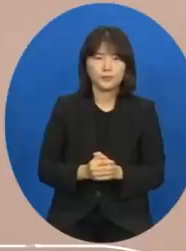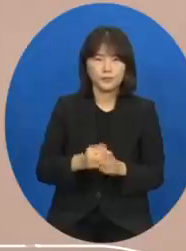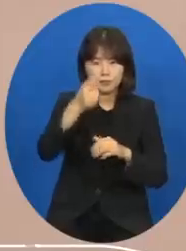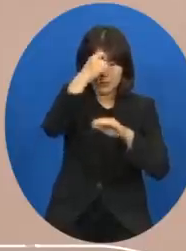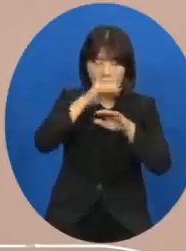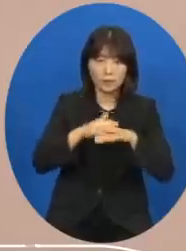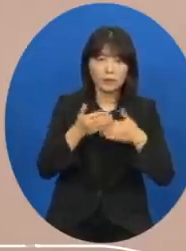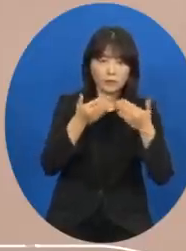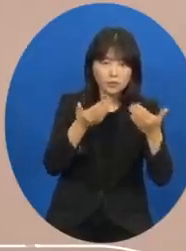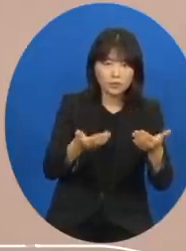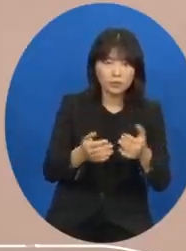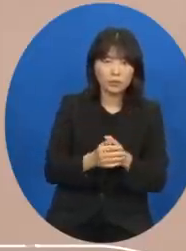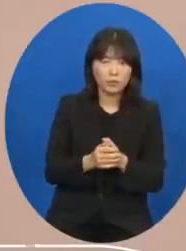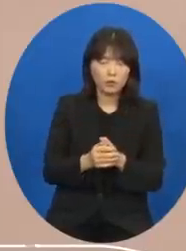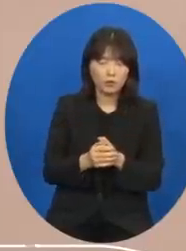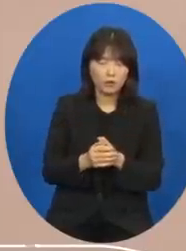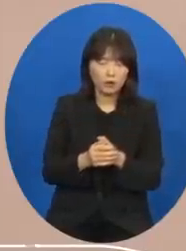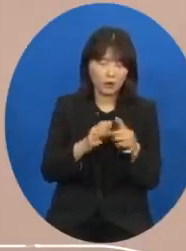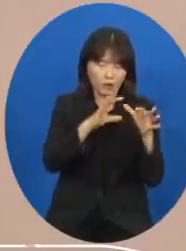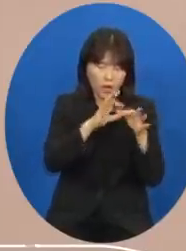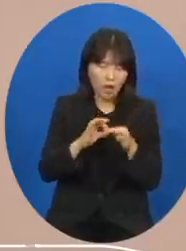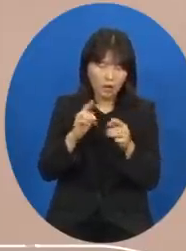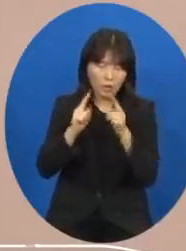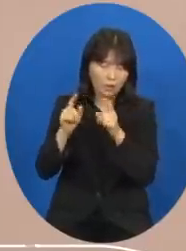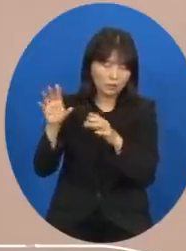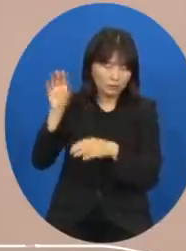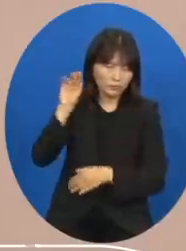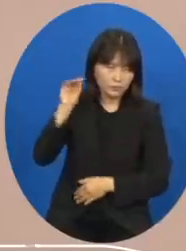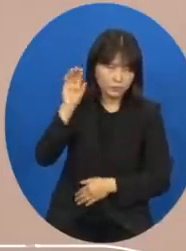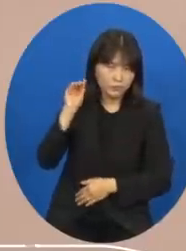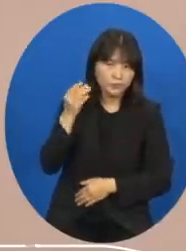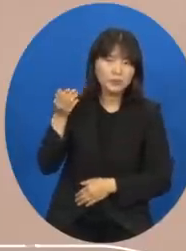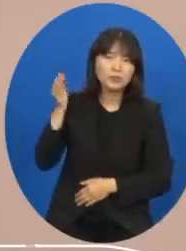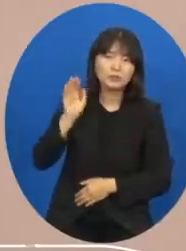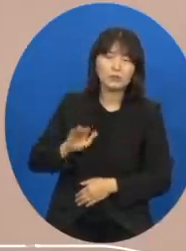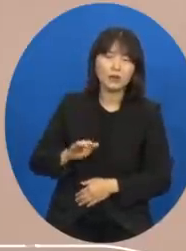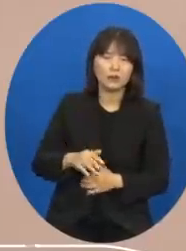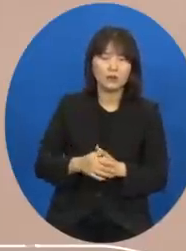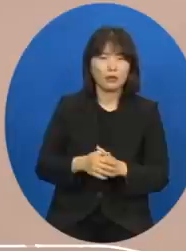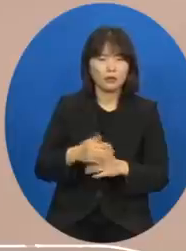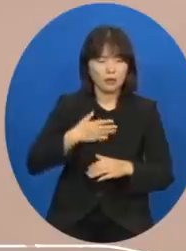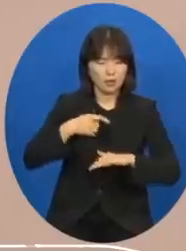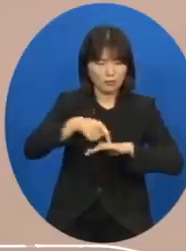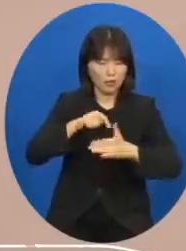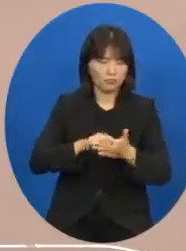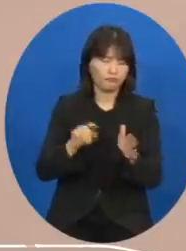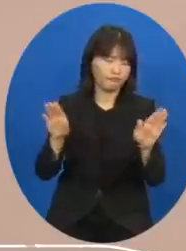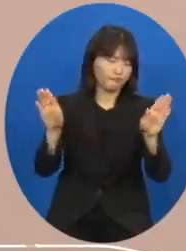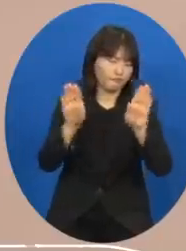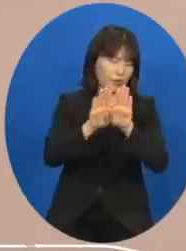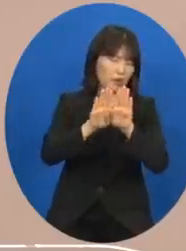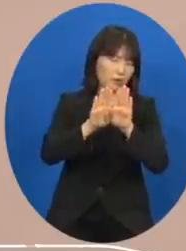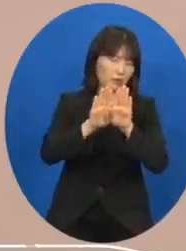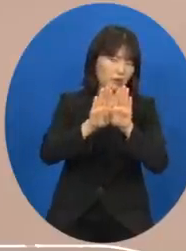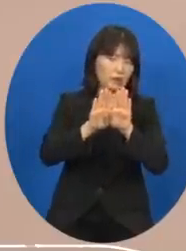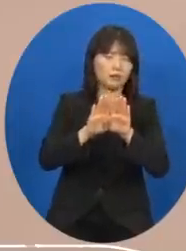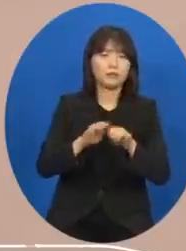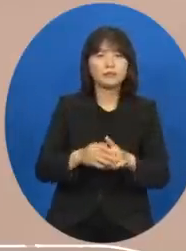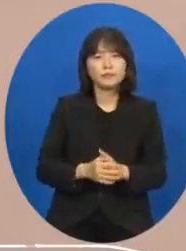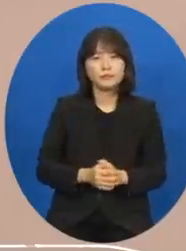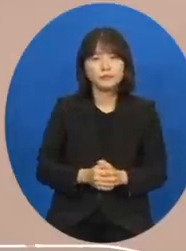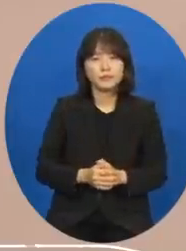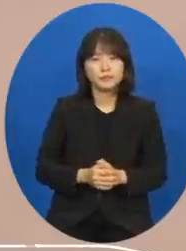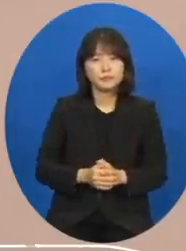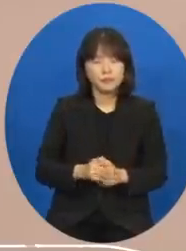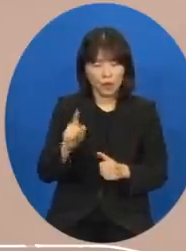예배도 드리고 수도 없이 말씀을 듣지만 아직까지 나는 마음의 빗장을 딱 걸어놓고 있는 거예요. 근데 만약에